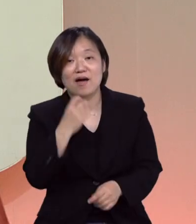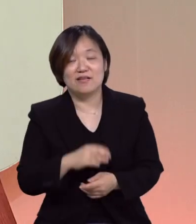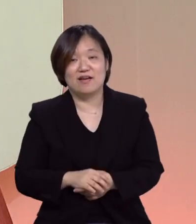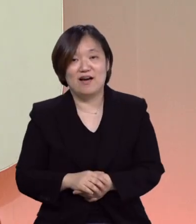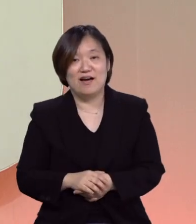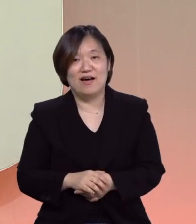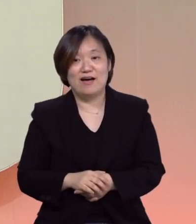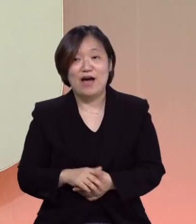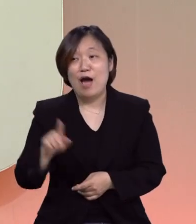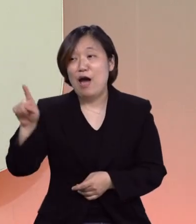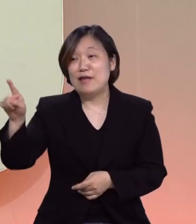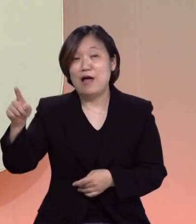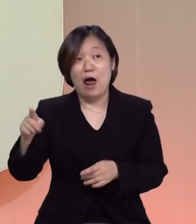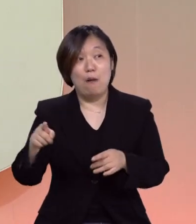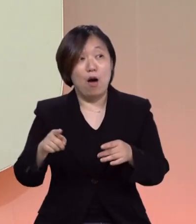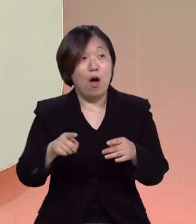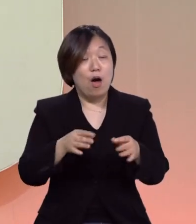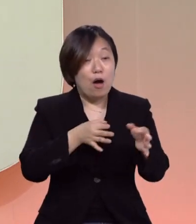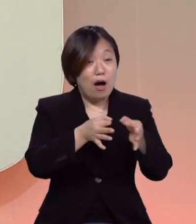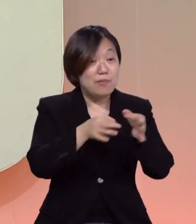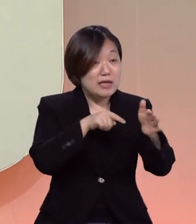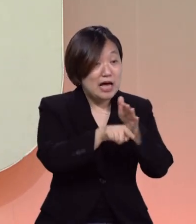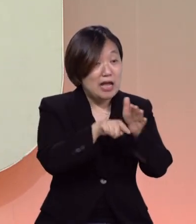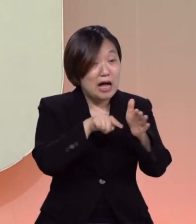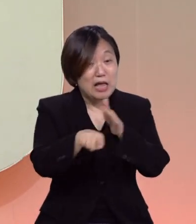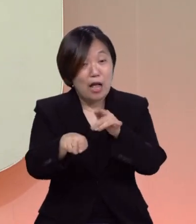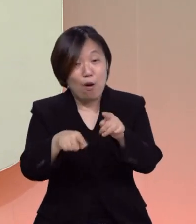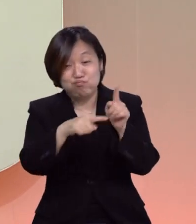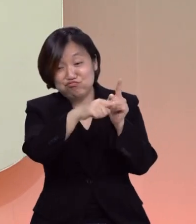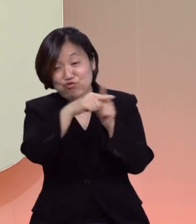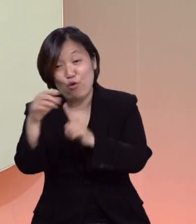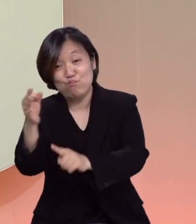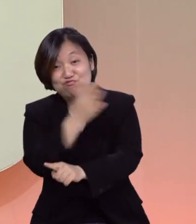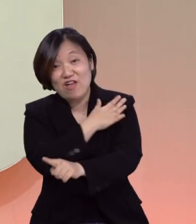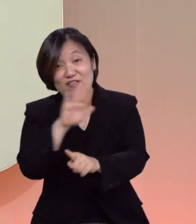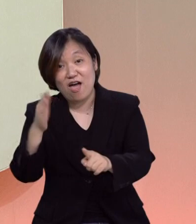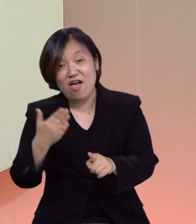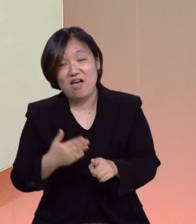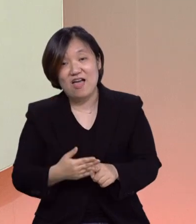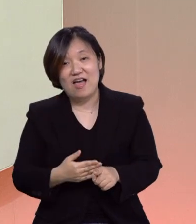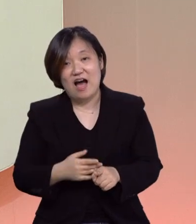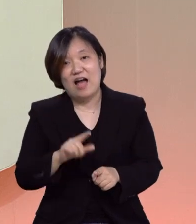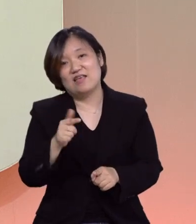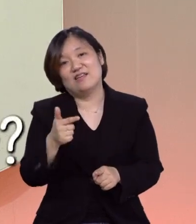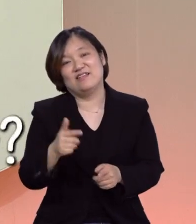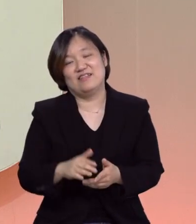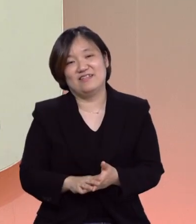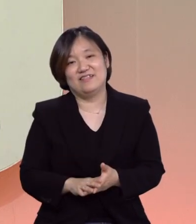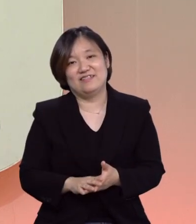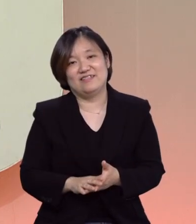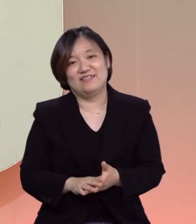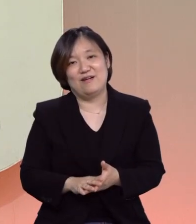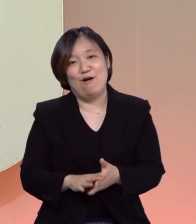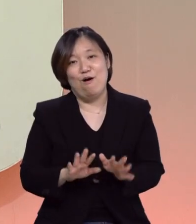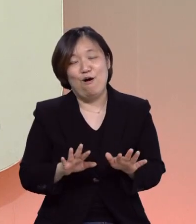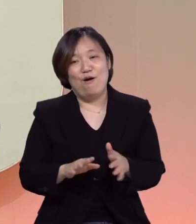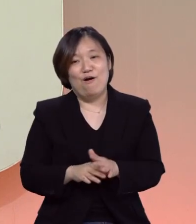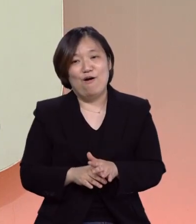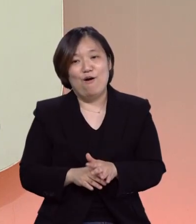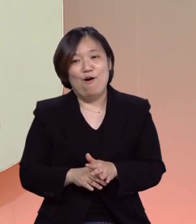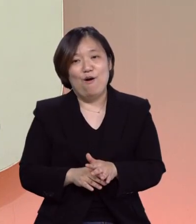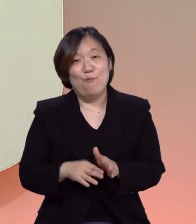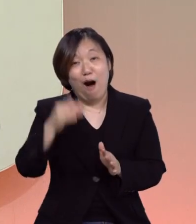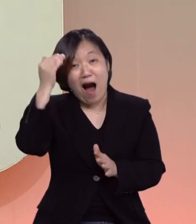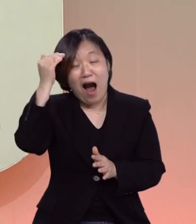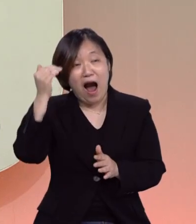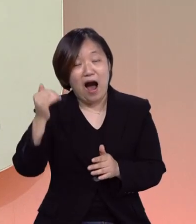모든 관광객들이 우리나라로 다 오겠네요 그럼 뭐하러 신도 집에 왔다 갔다 해 우리는 관광부 장관이 되면 우리나라